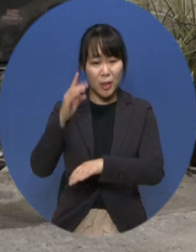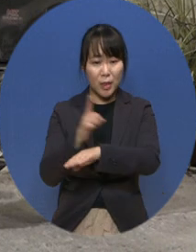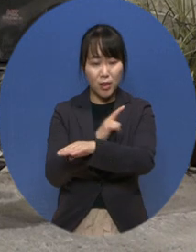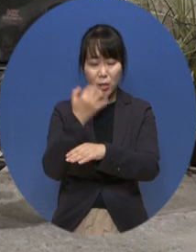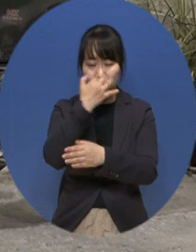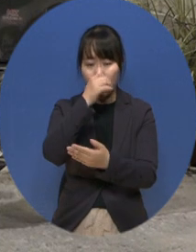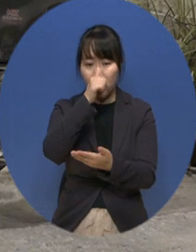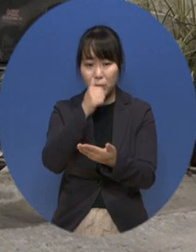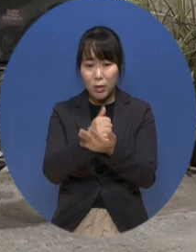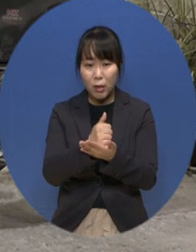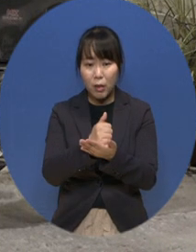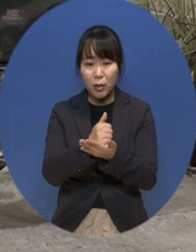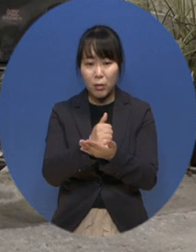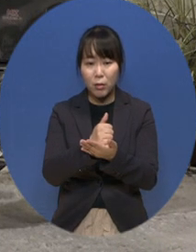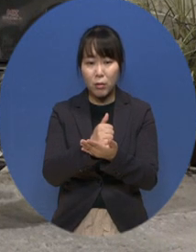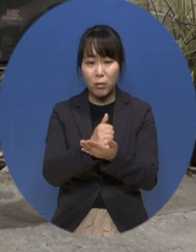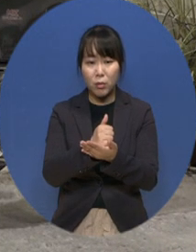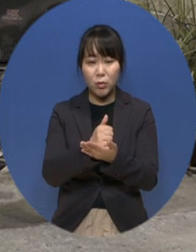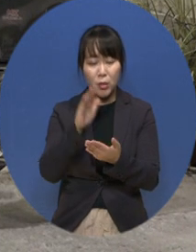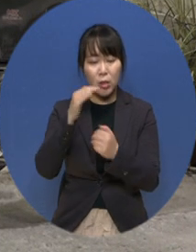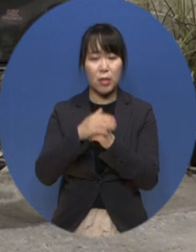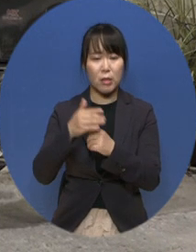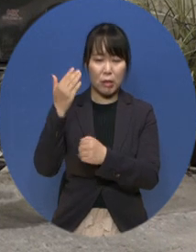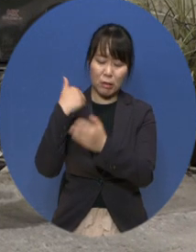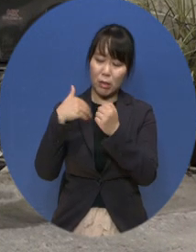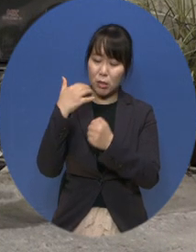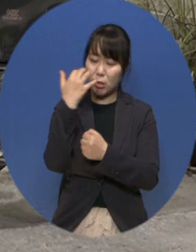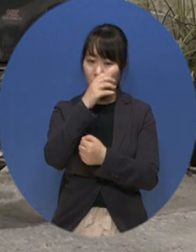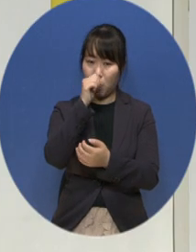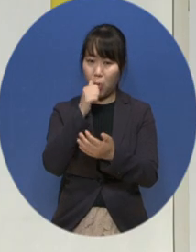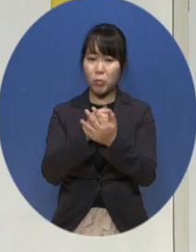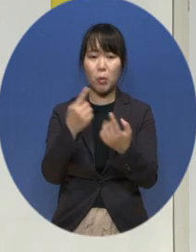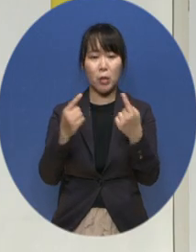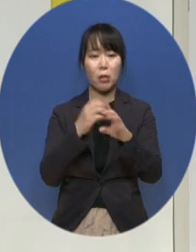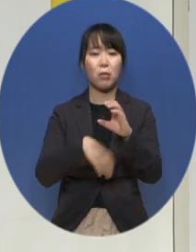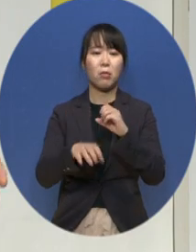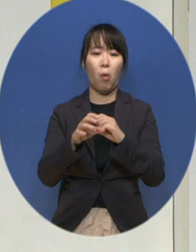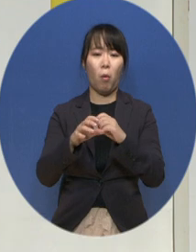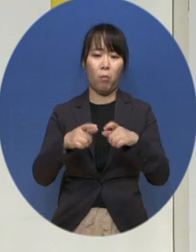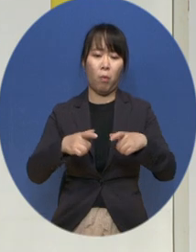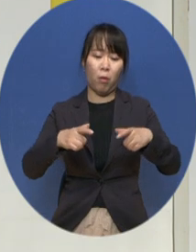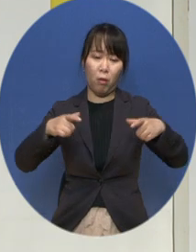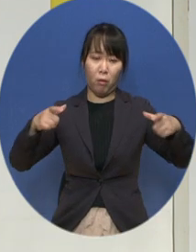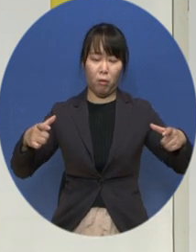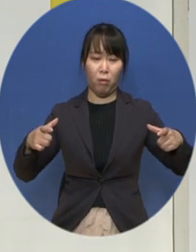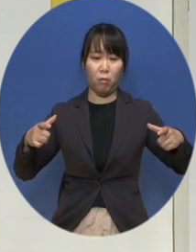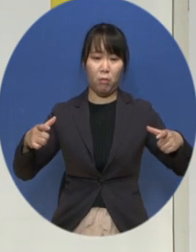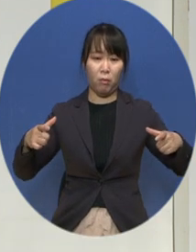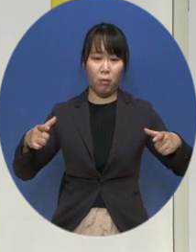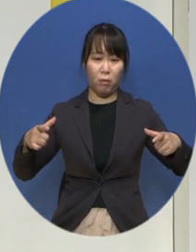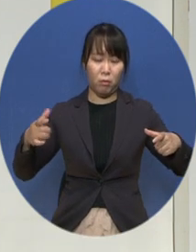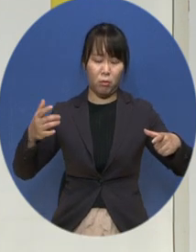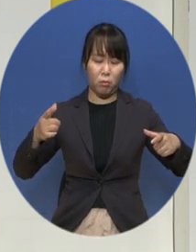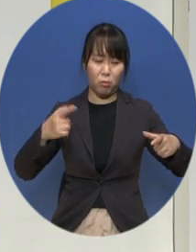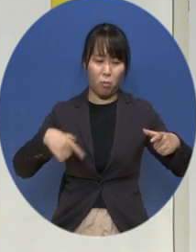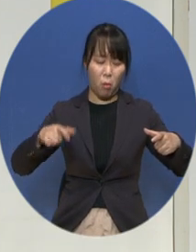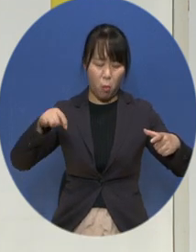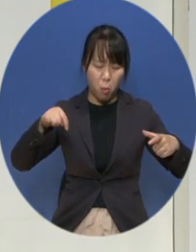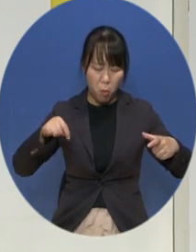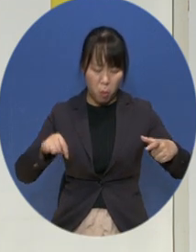손모 문제는 총리 성범죄의 보다도 더 광범위하게 4 또 깊이